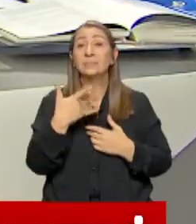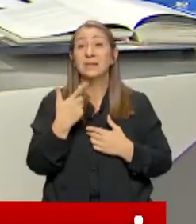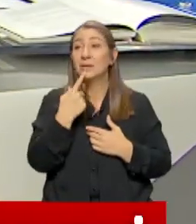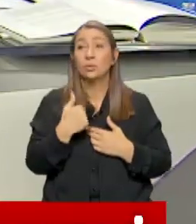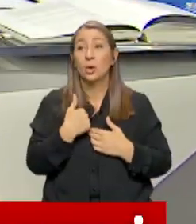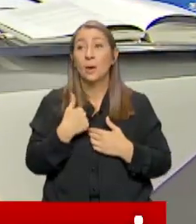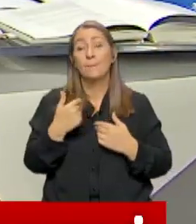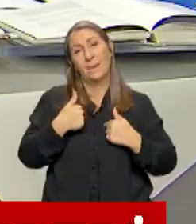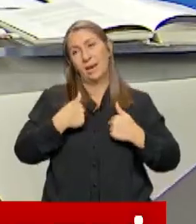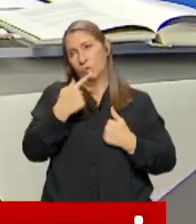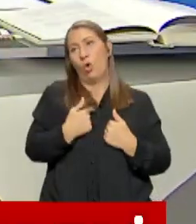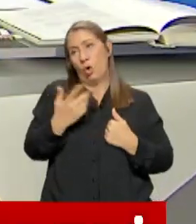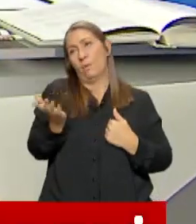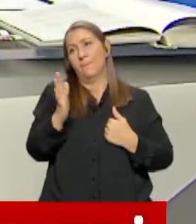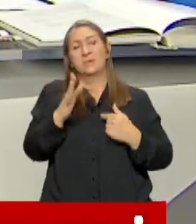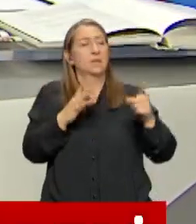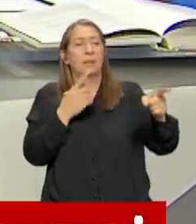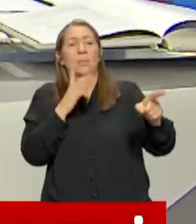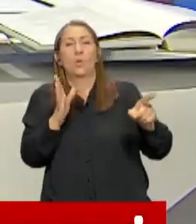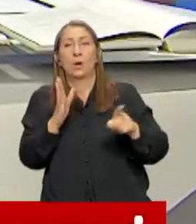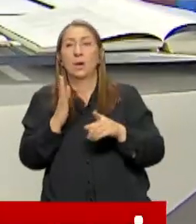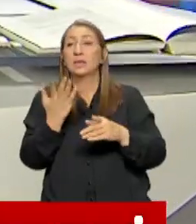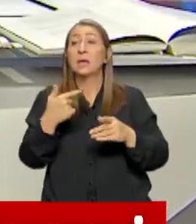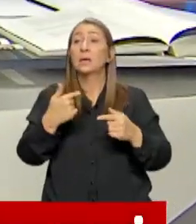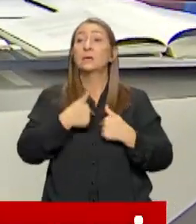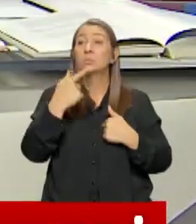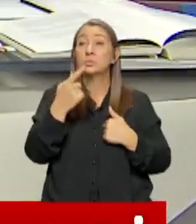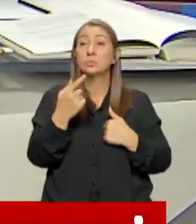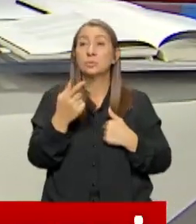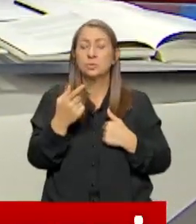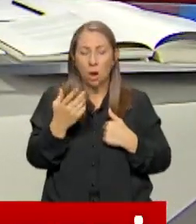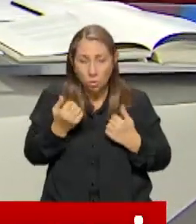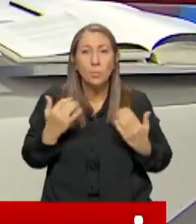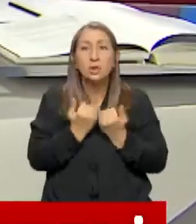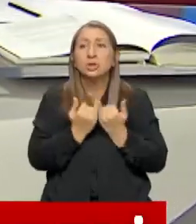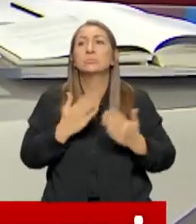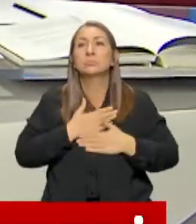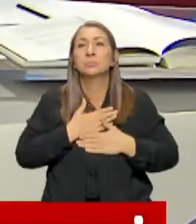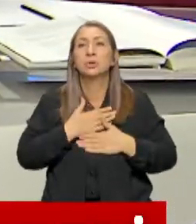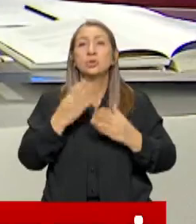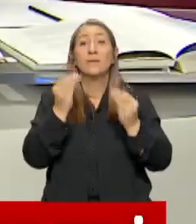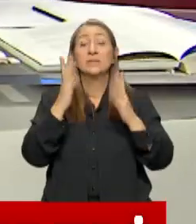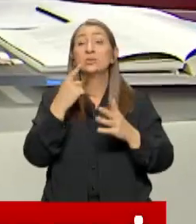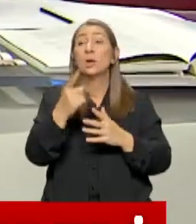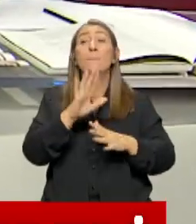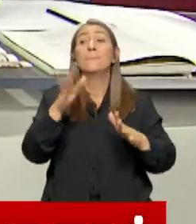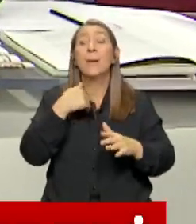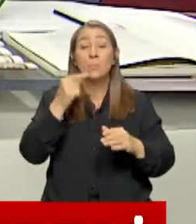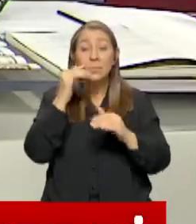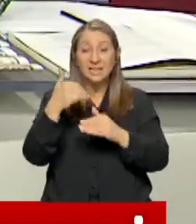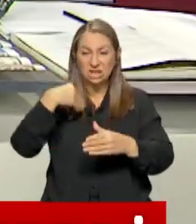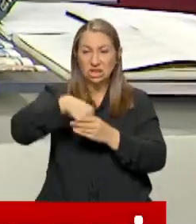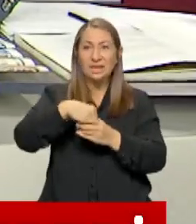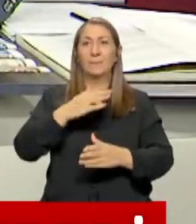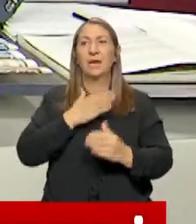ne diyor bana diyor En azından sana demiyor Neden üzerine alıyorum Kardeşim ben pek çok kişi söyledim Hayır ben bu milletin